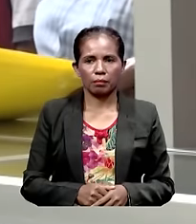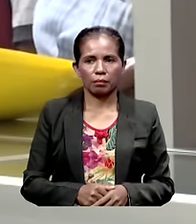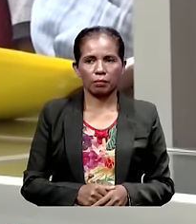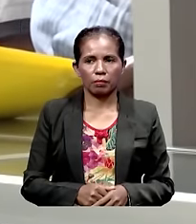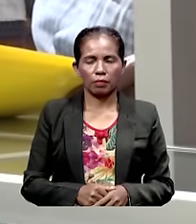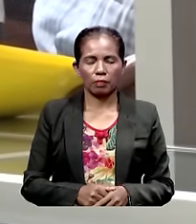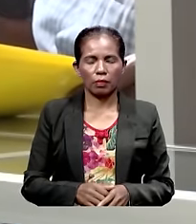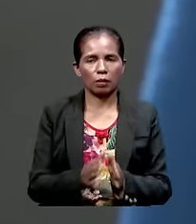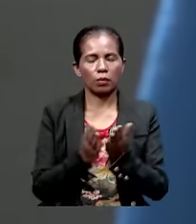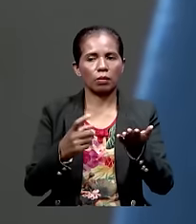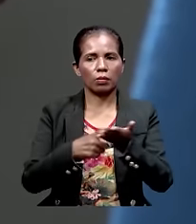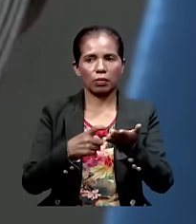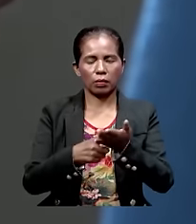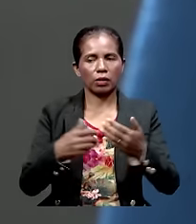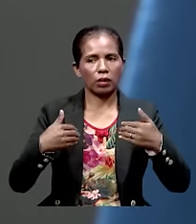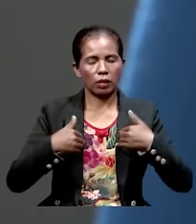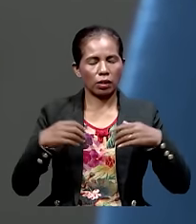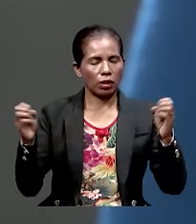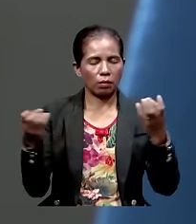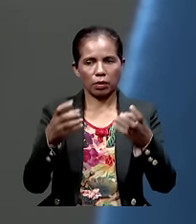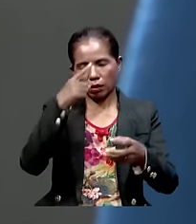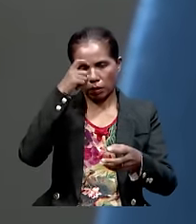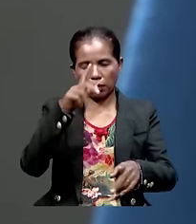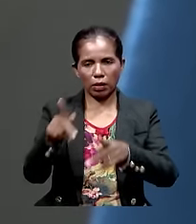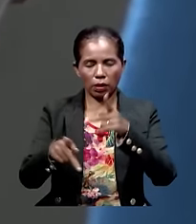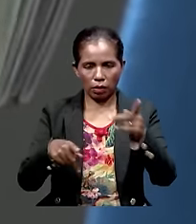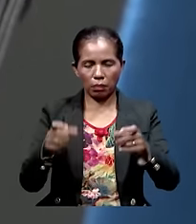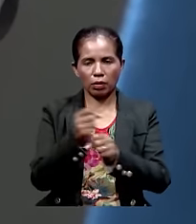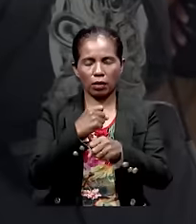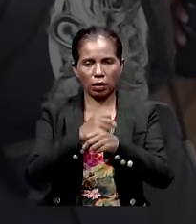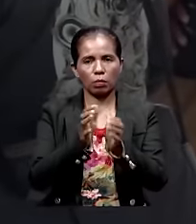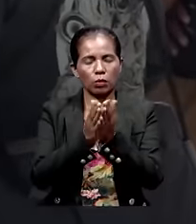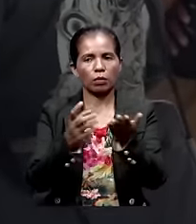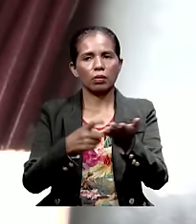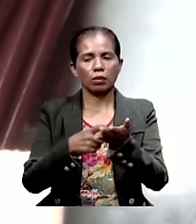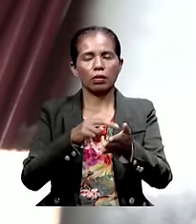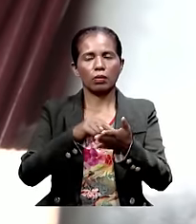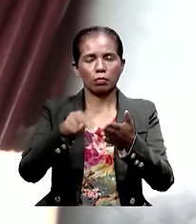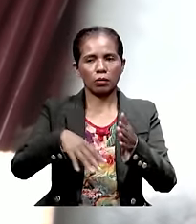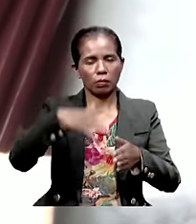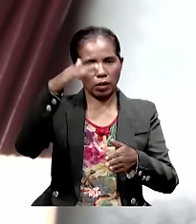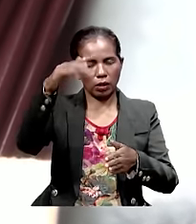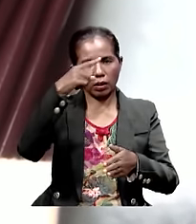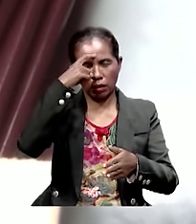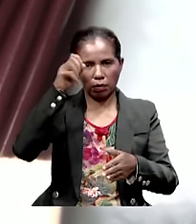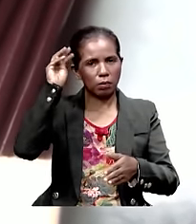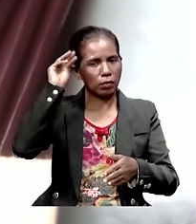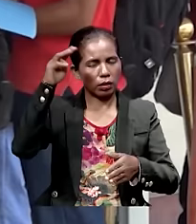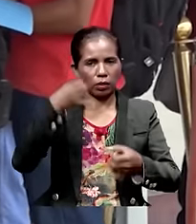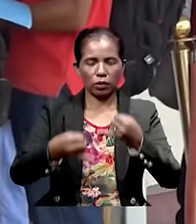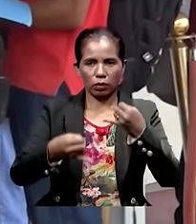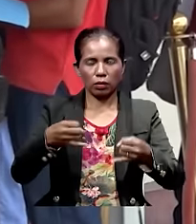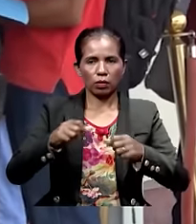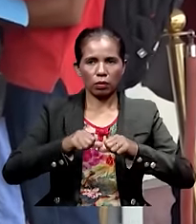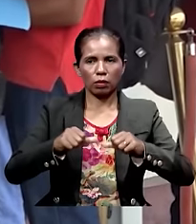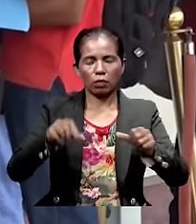Estok pasaporte nebe mak iha la suficiente tamba sidadaw nebe atu trata pasaporte ho numero nebe as tamba ne Ministério da Justiça